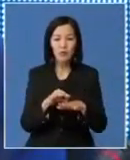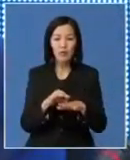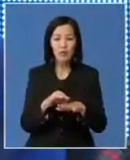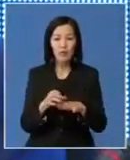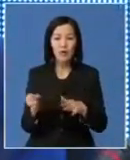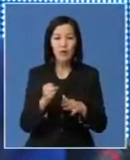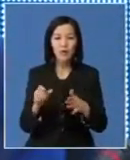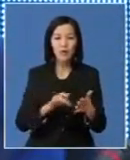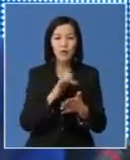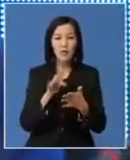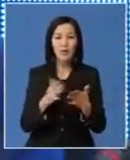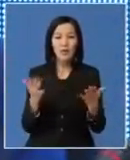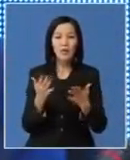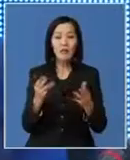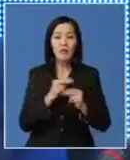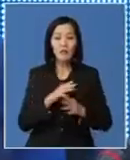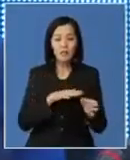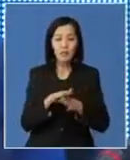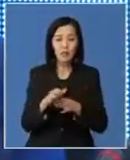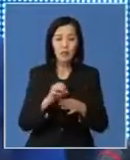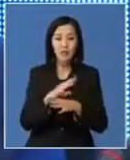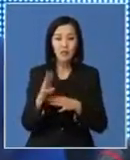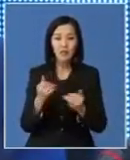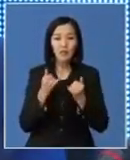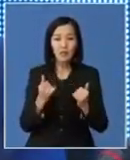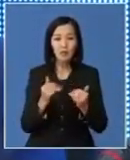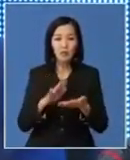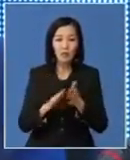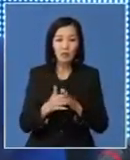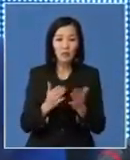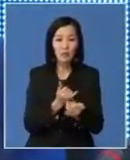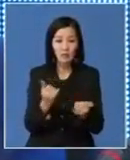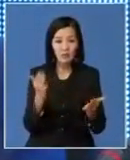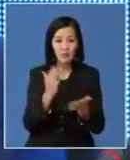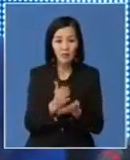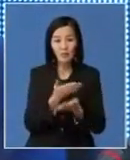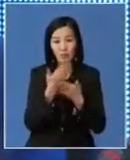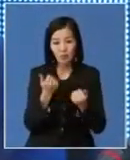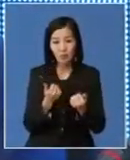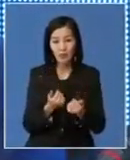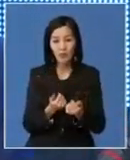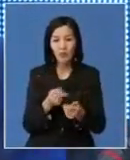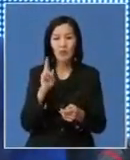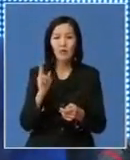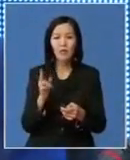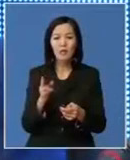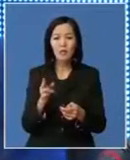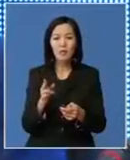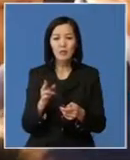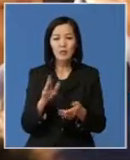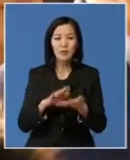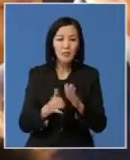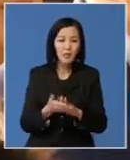қала әкімдері қайсы жұмыс жасап жатыр? Қамтамасыз ету үшін, жағдайларын жасап жатыр. Кім қай жермен барып